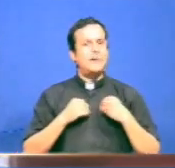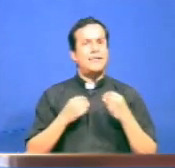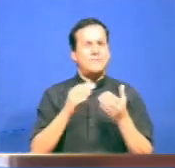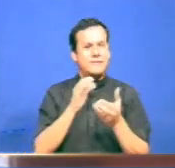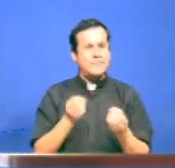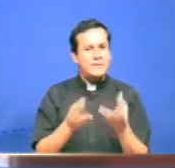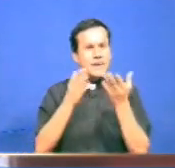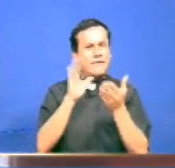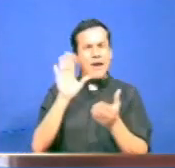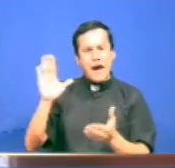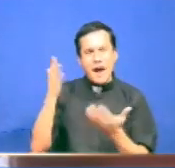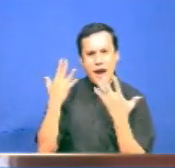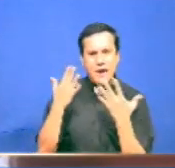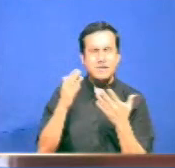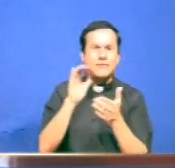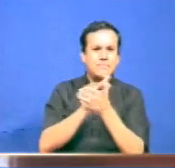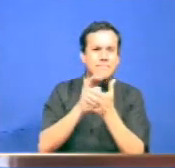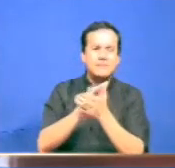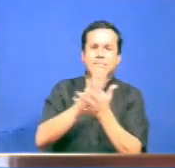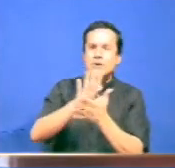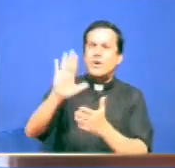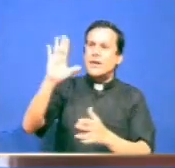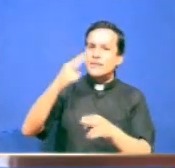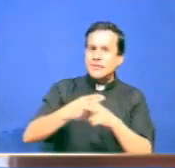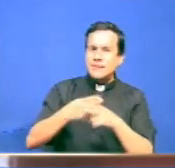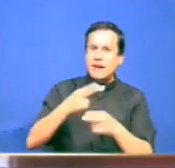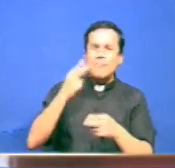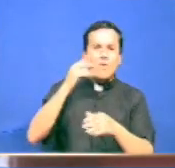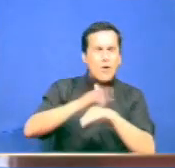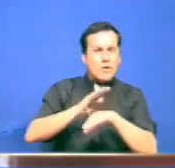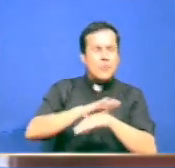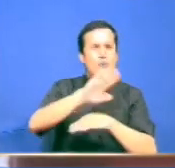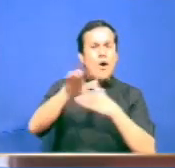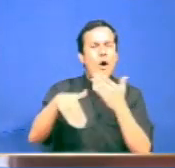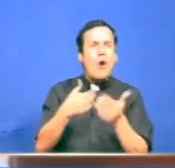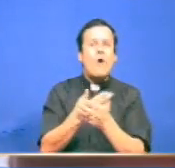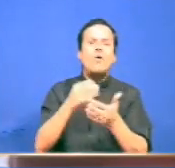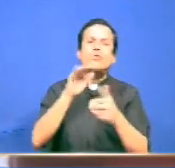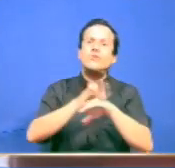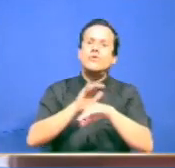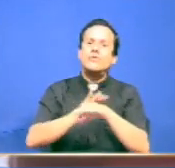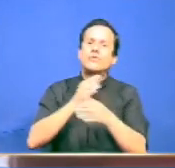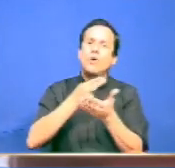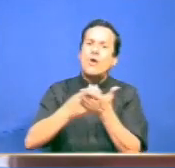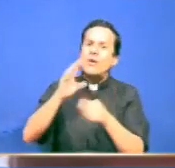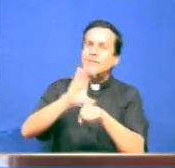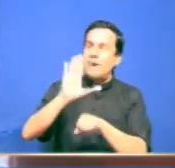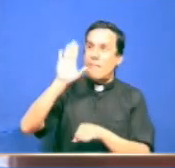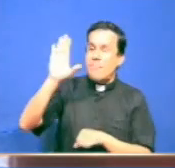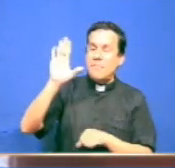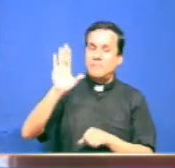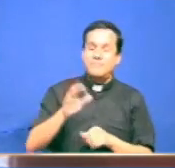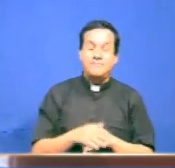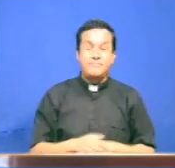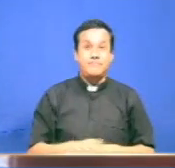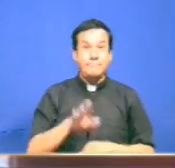Kwa sifa na utukufu wa jina lake na pia kwa mafaa yetu sisi na mafaa ya kanisa lake takatifu. E